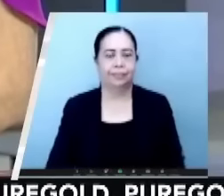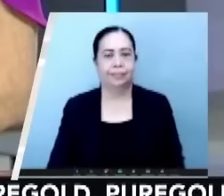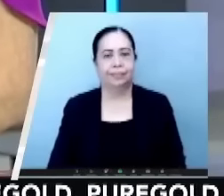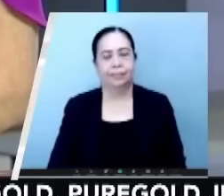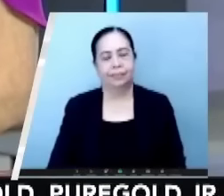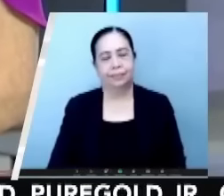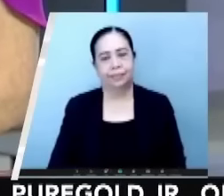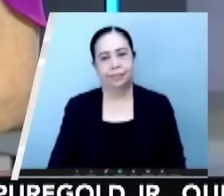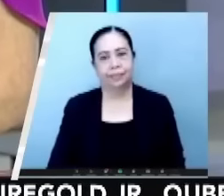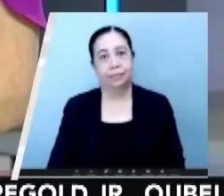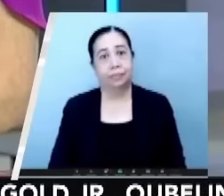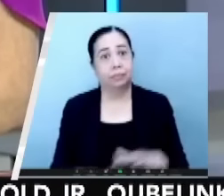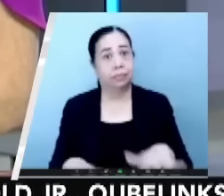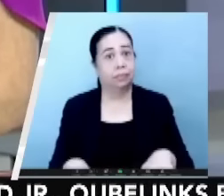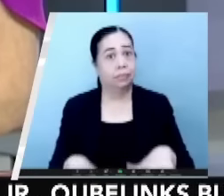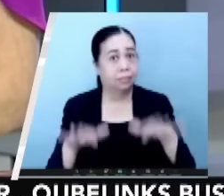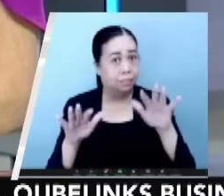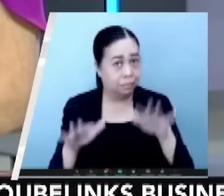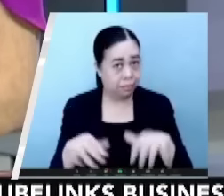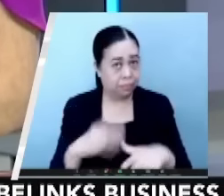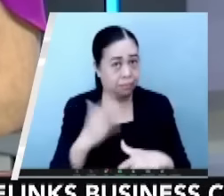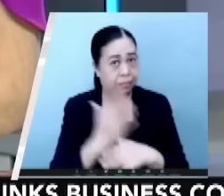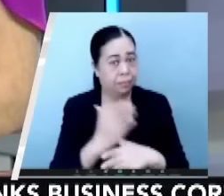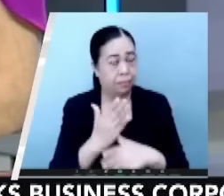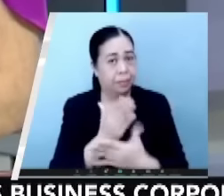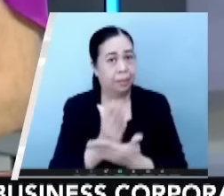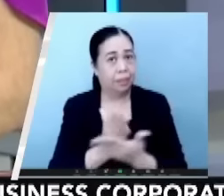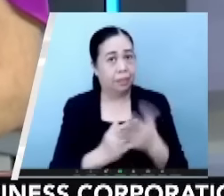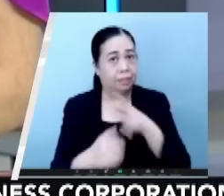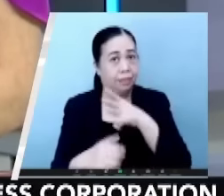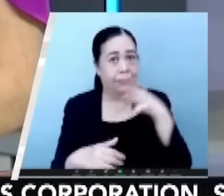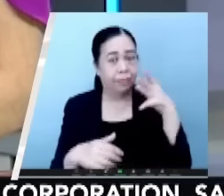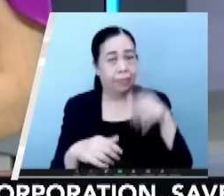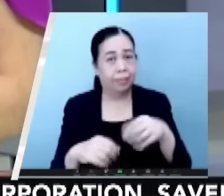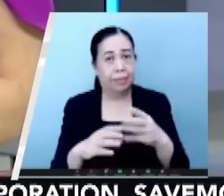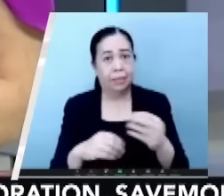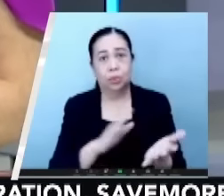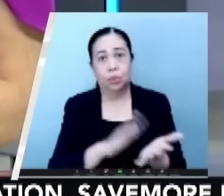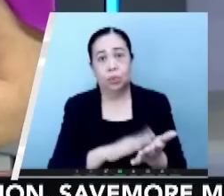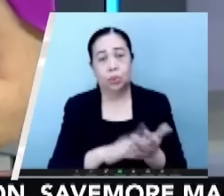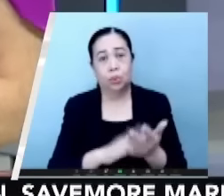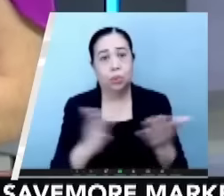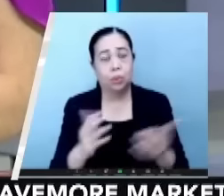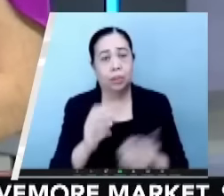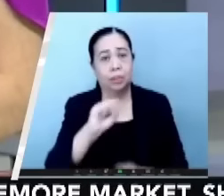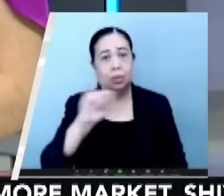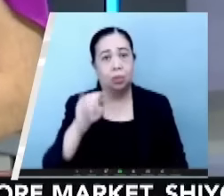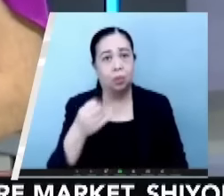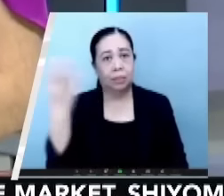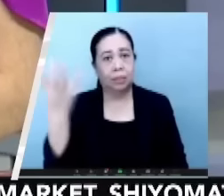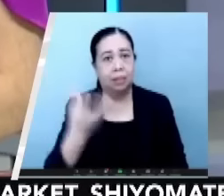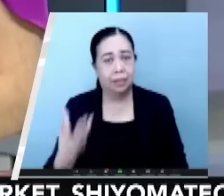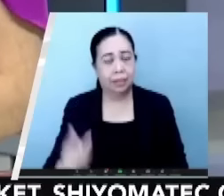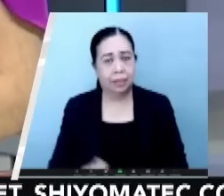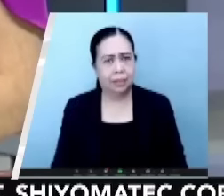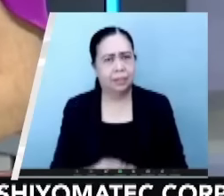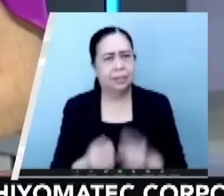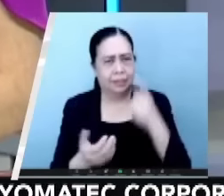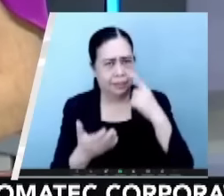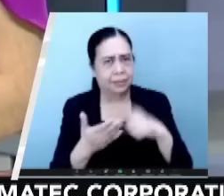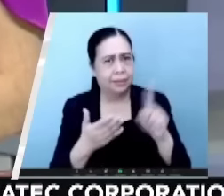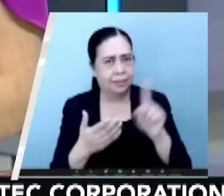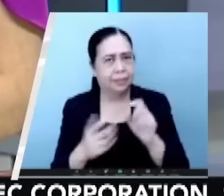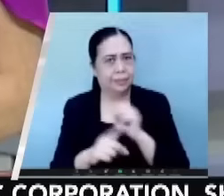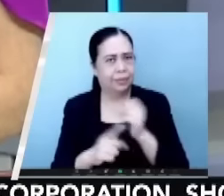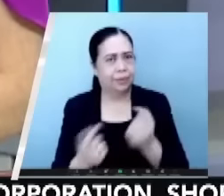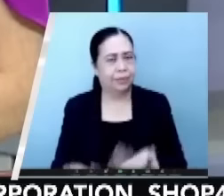Baha naman ang namerwisyo sa ilang sakahan at paaralan sa San Juan sa Batangas. Kamustahin natin ang sitwasyon doon sa